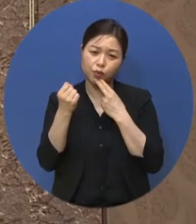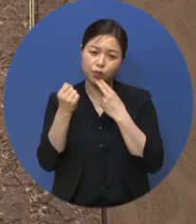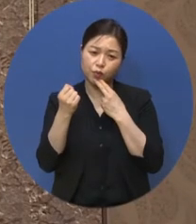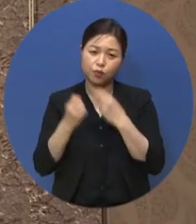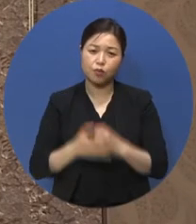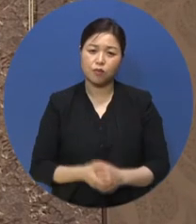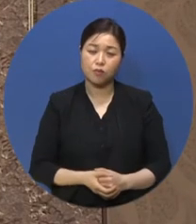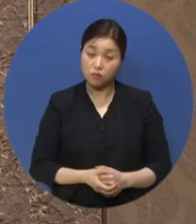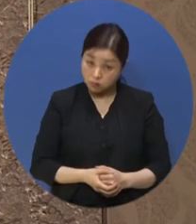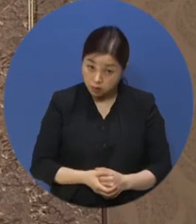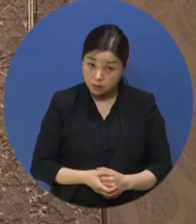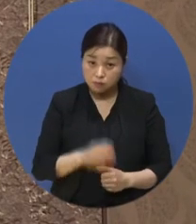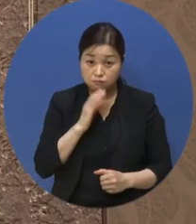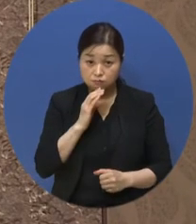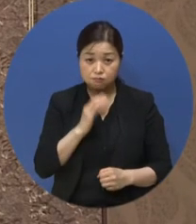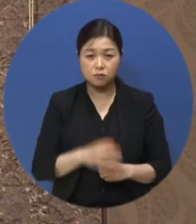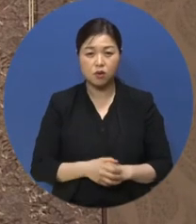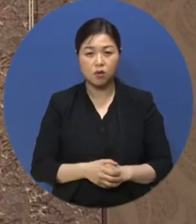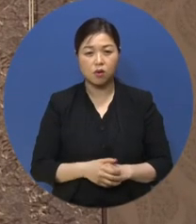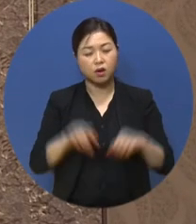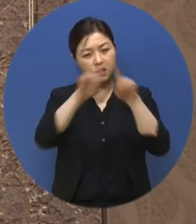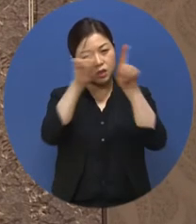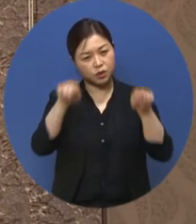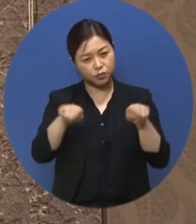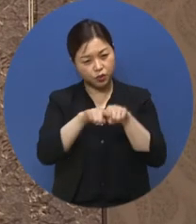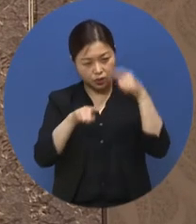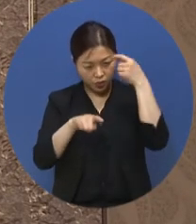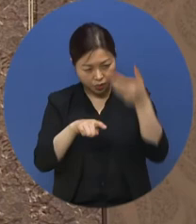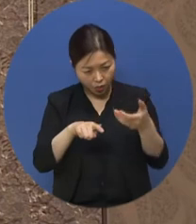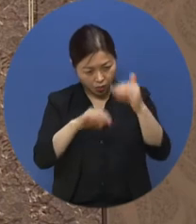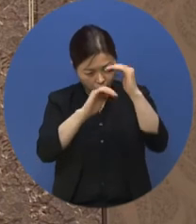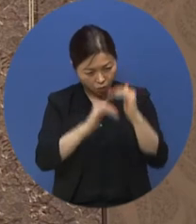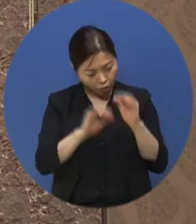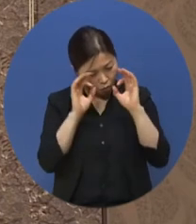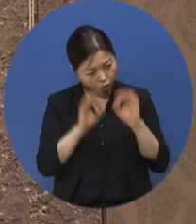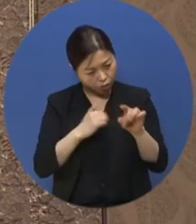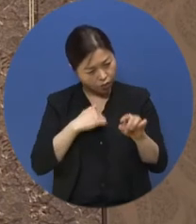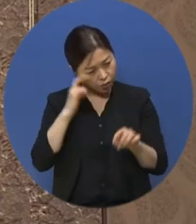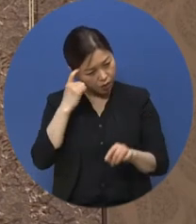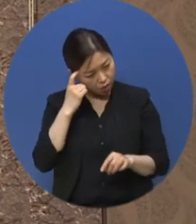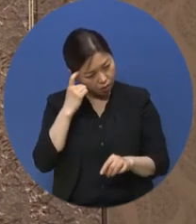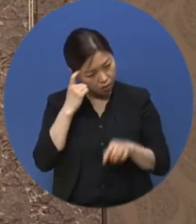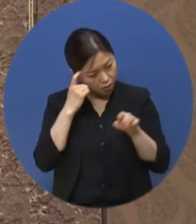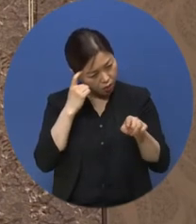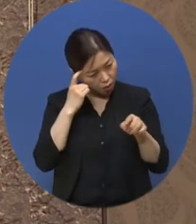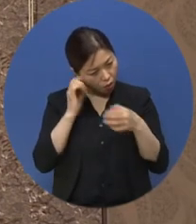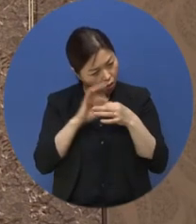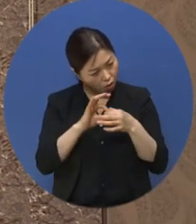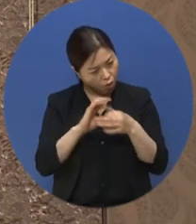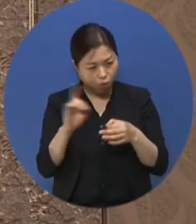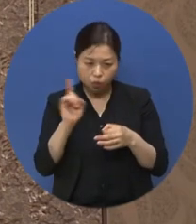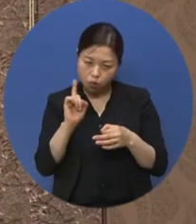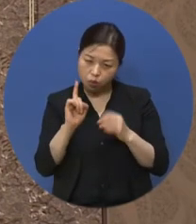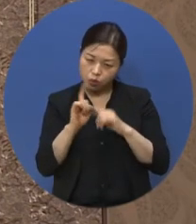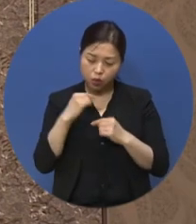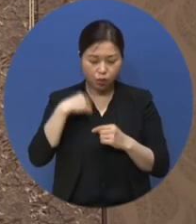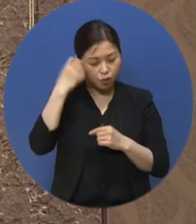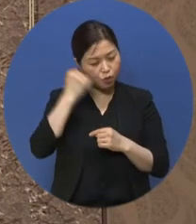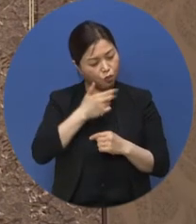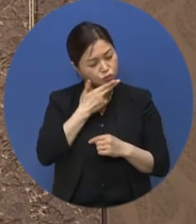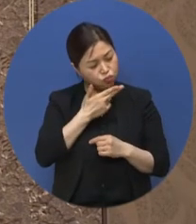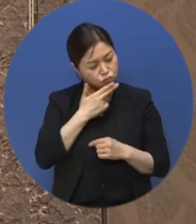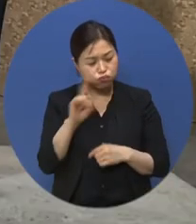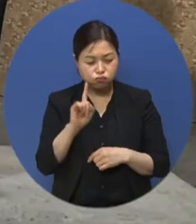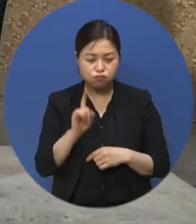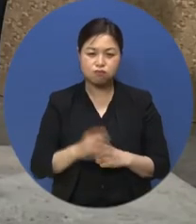저도 이렇게 질문지 보고 네. 한번 좀 생각해 봤어. 이게 뭐가 있었을까? 내가 기억을 못하는 건가 했는데